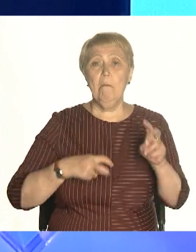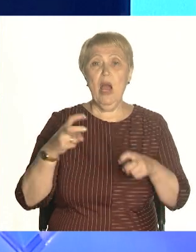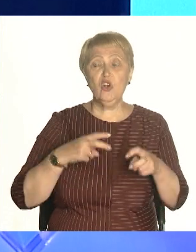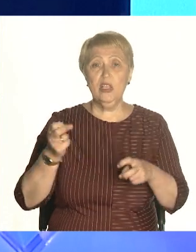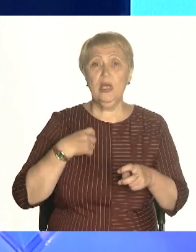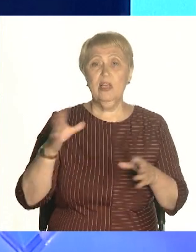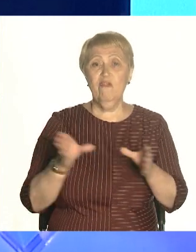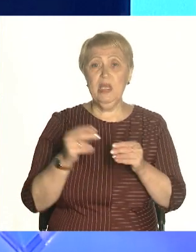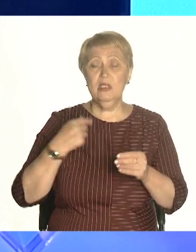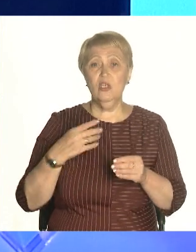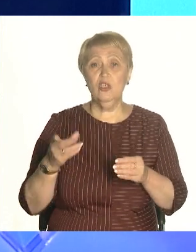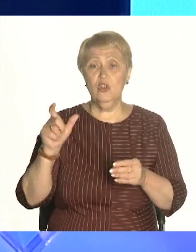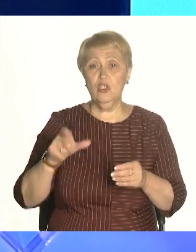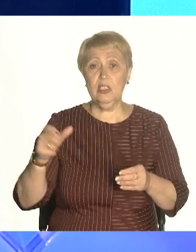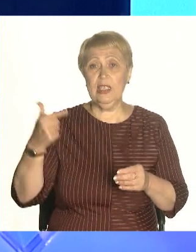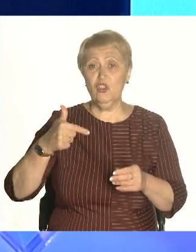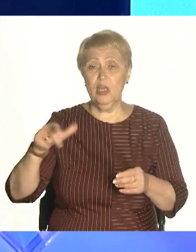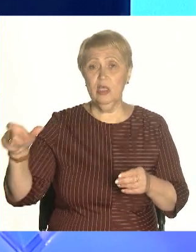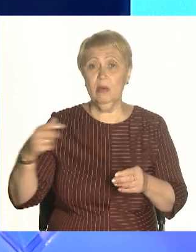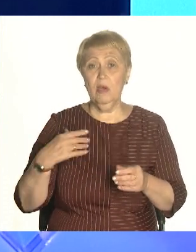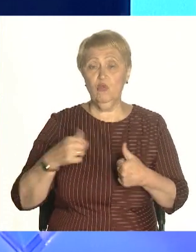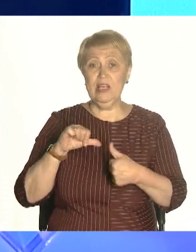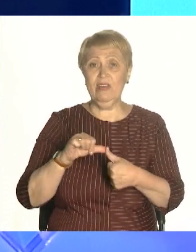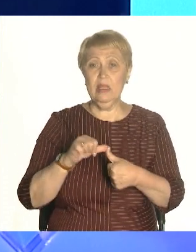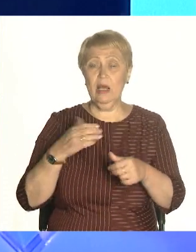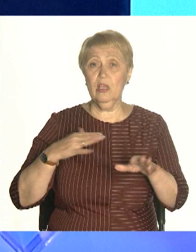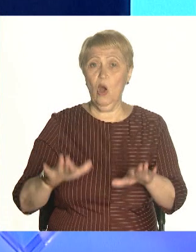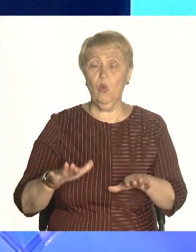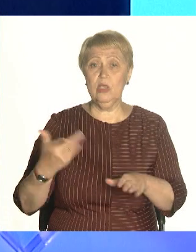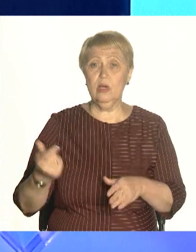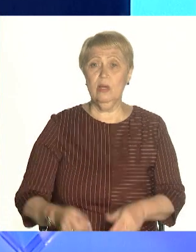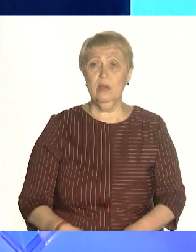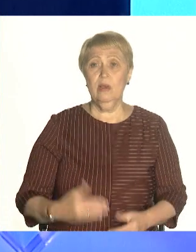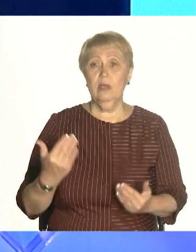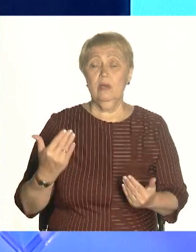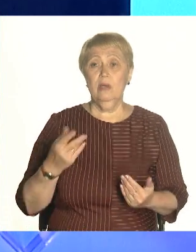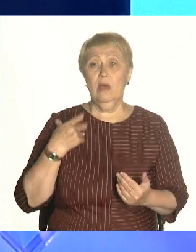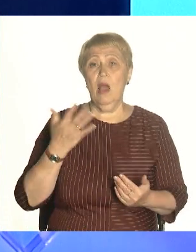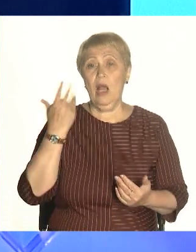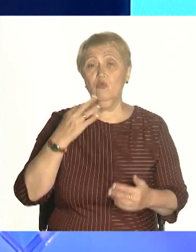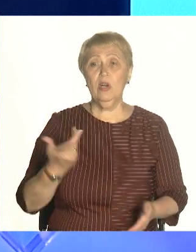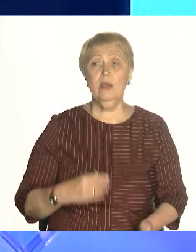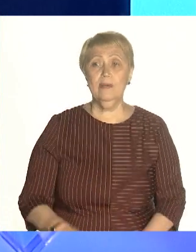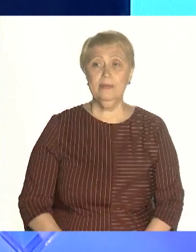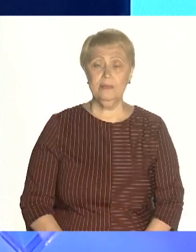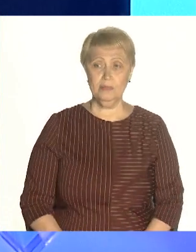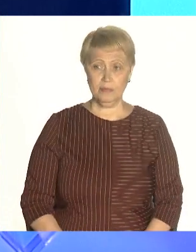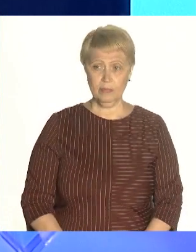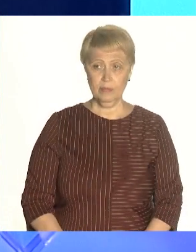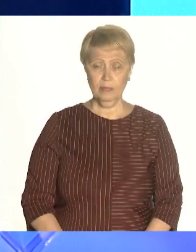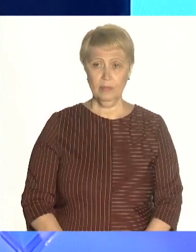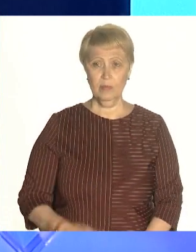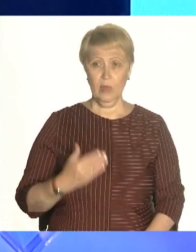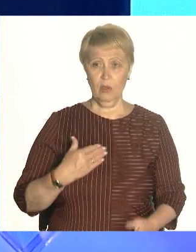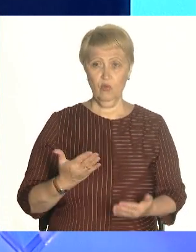с гражданином, с потерпевшим нашим будущим, да, который либо они